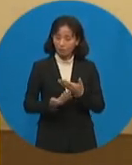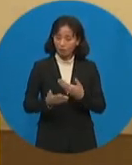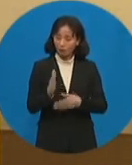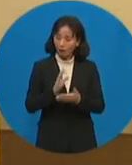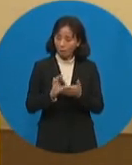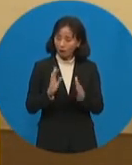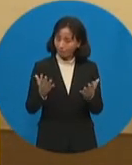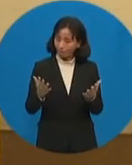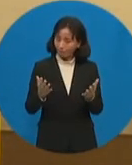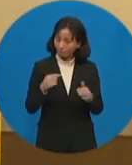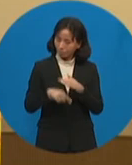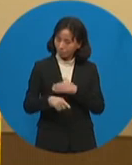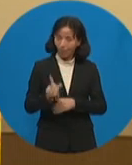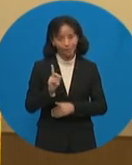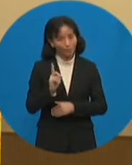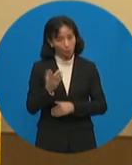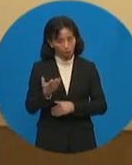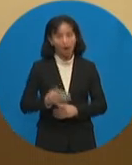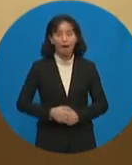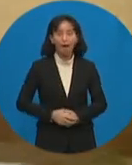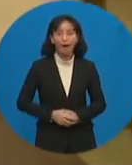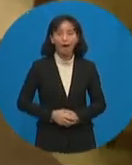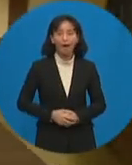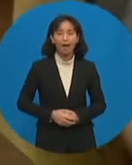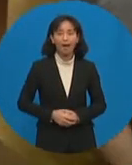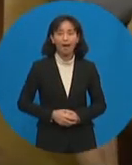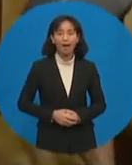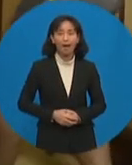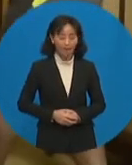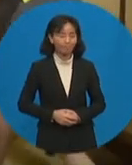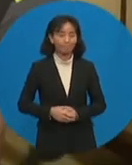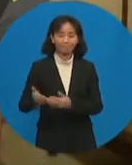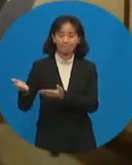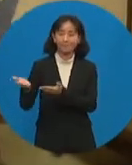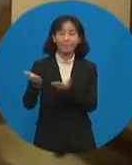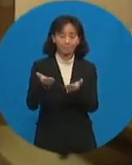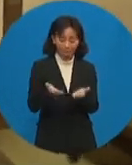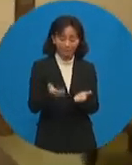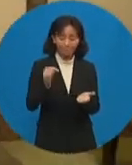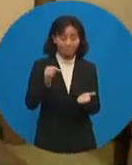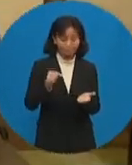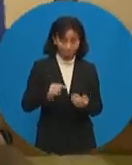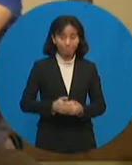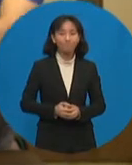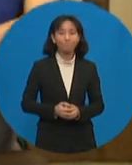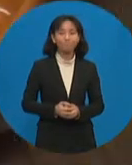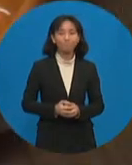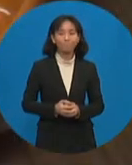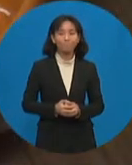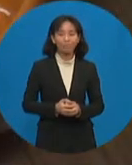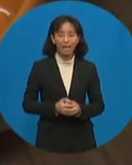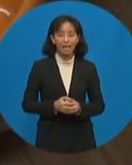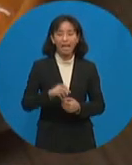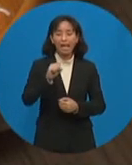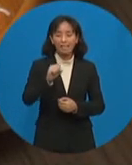体どんなもんじゃなんでしょうか？ 失礼します。すいません、お待たせしました。 はい、 こちらですね、火を使わないもんじゃサ